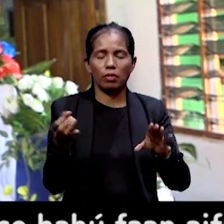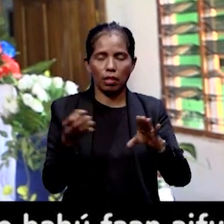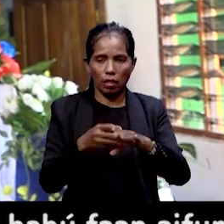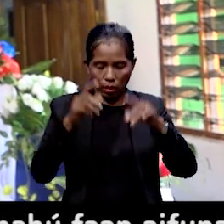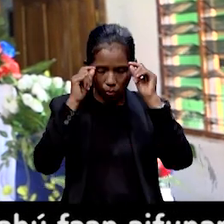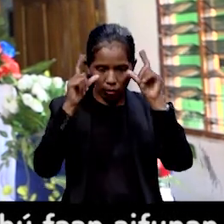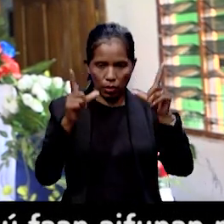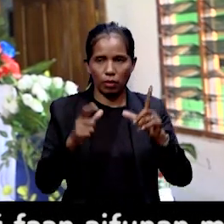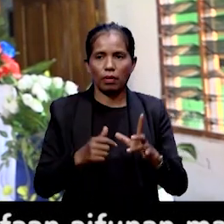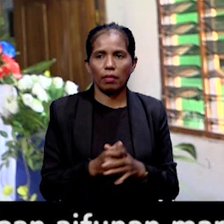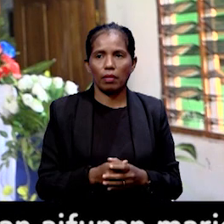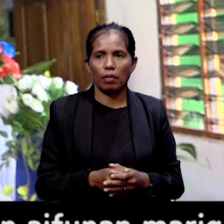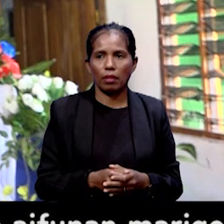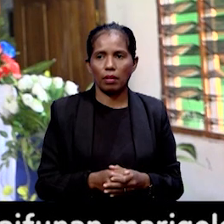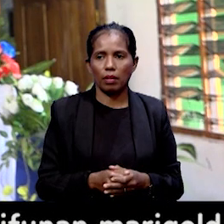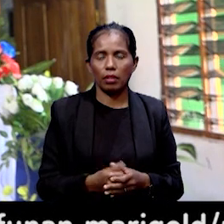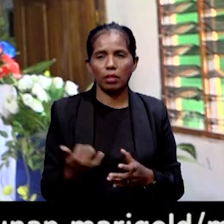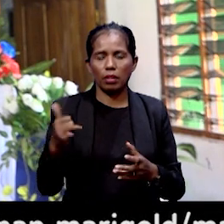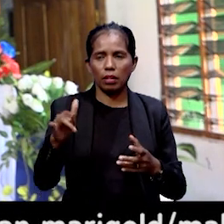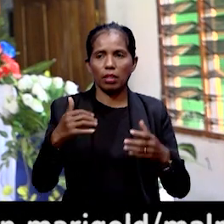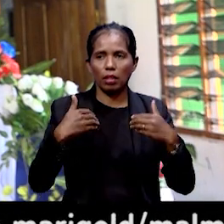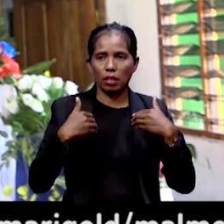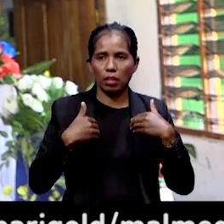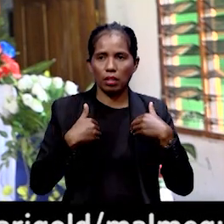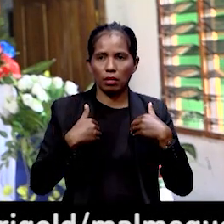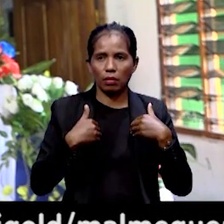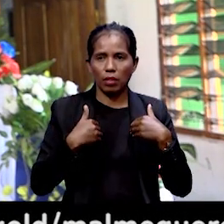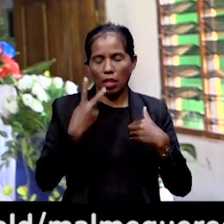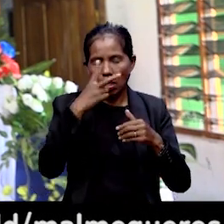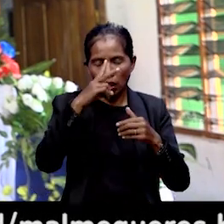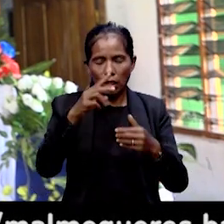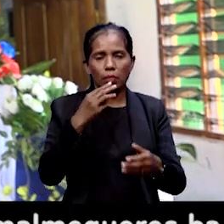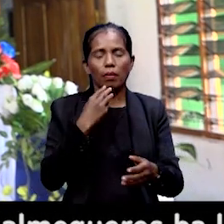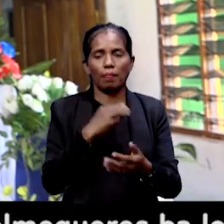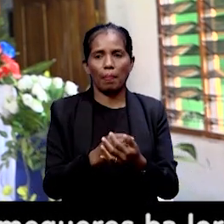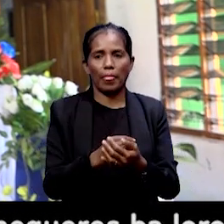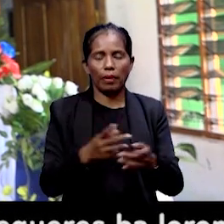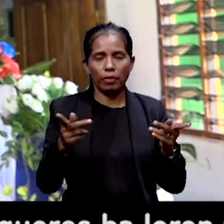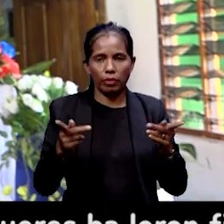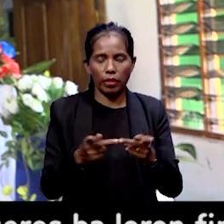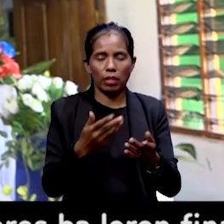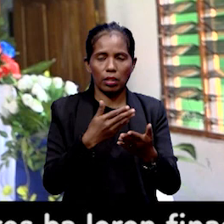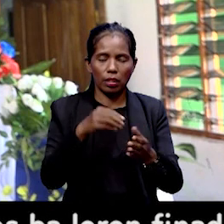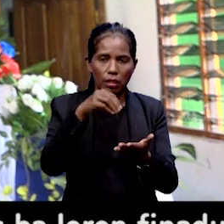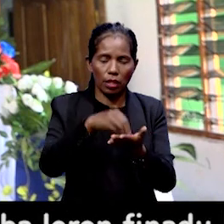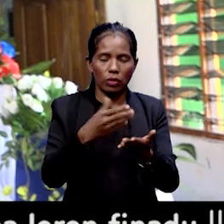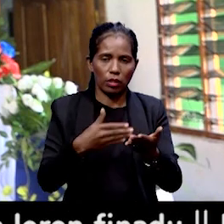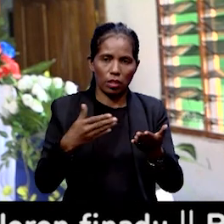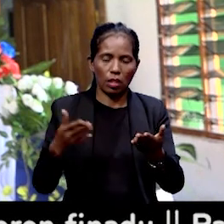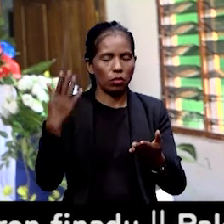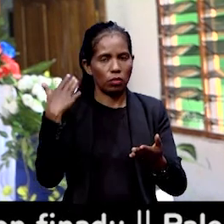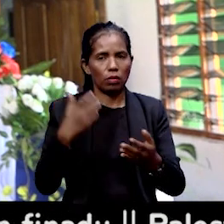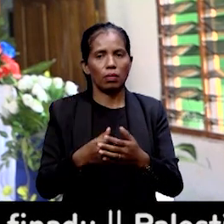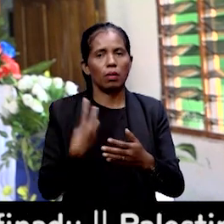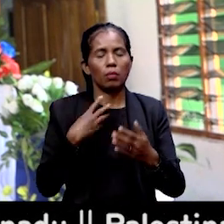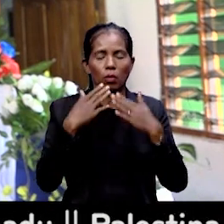Ninian. Principalmente sira iha konsiderasaun ba museu nebe amia karna sebarak ba